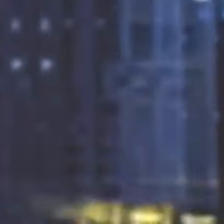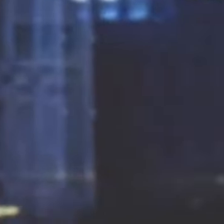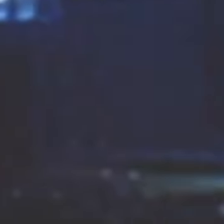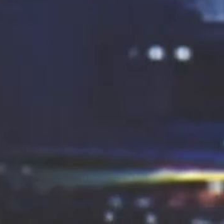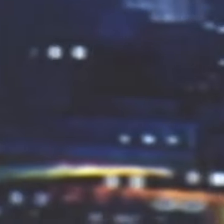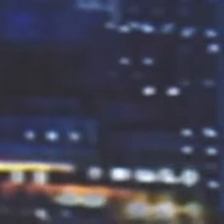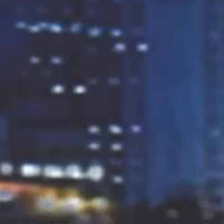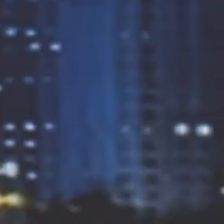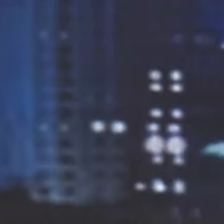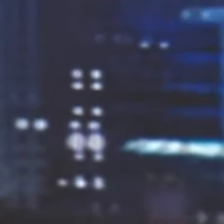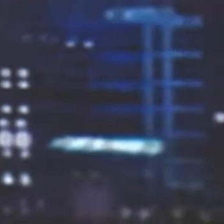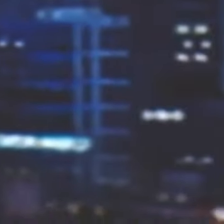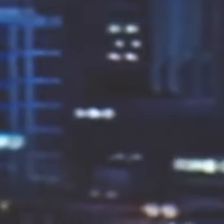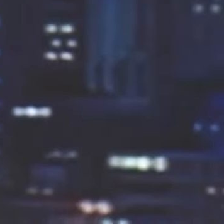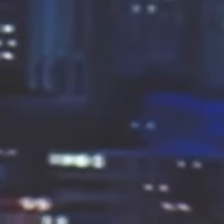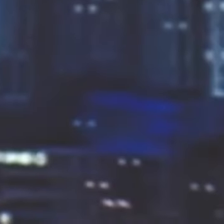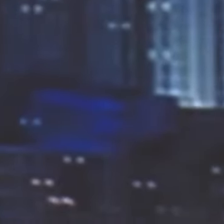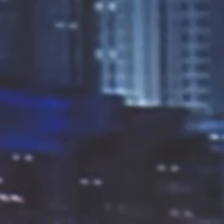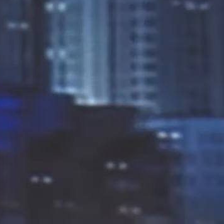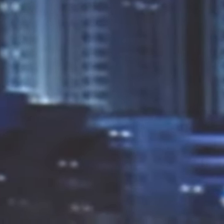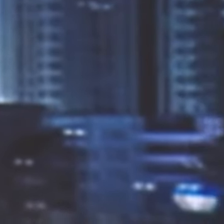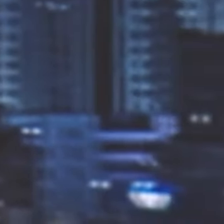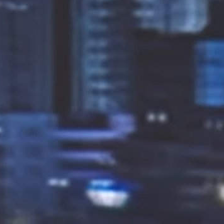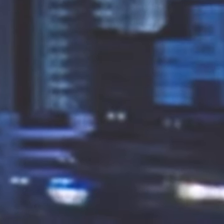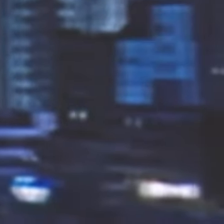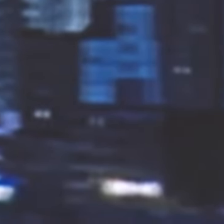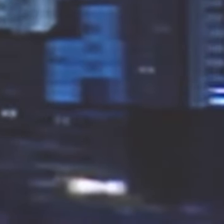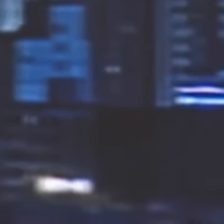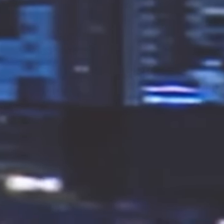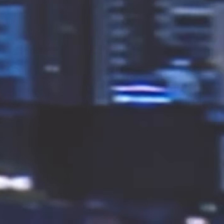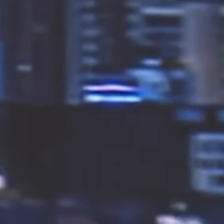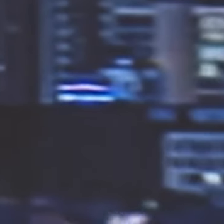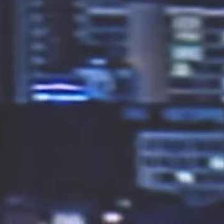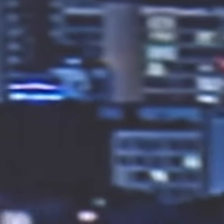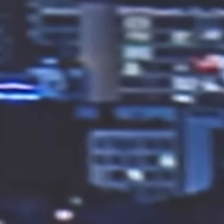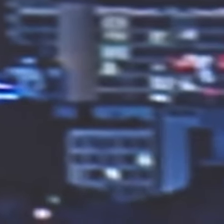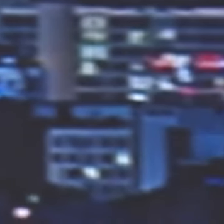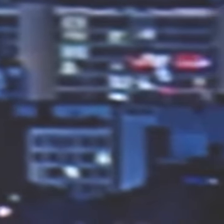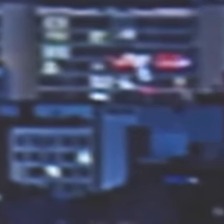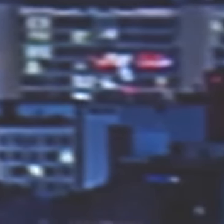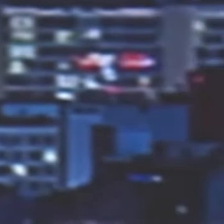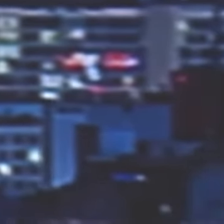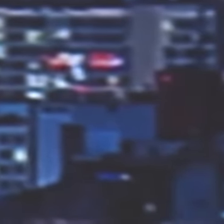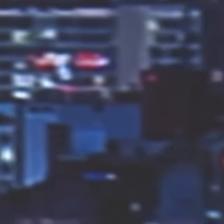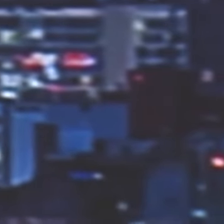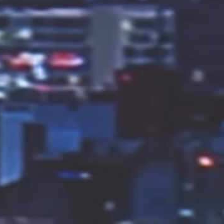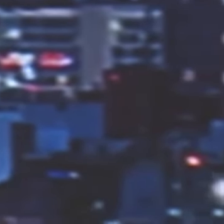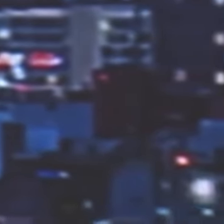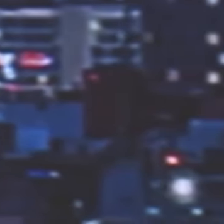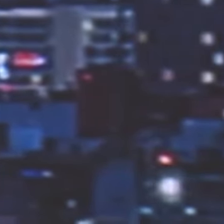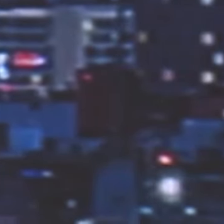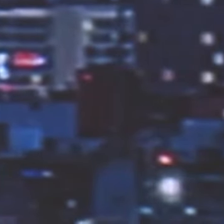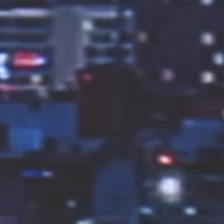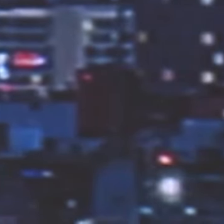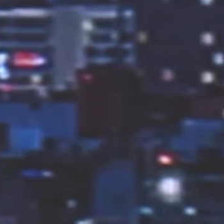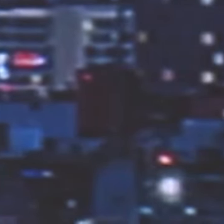JTBC 뉴스를 시청해주셔서 고맙습니다. 저희는 저녁 6시 50분 뉴스룸에서 뵙겠습니다.